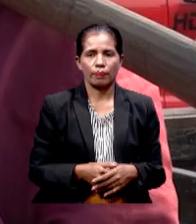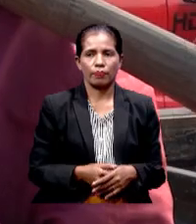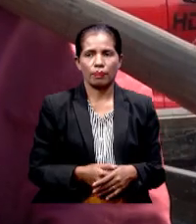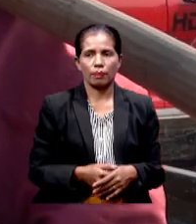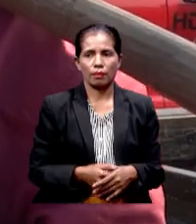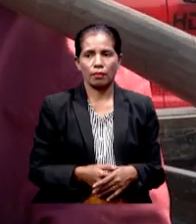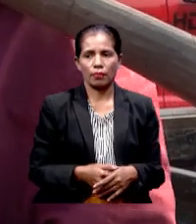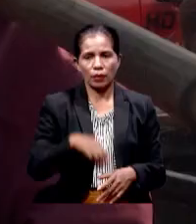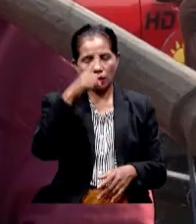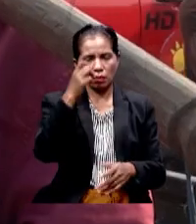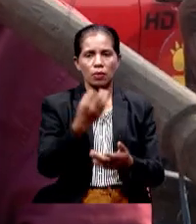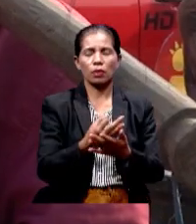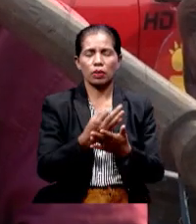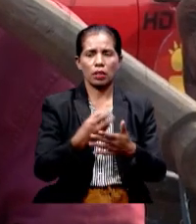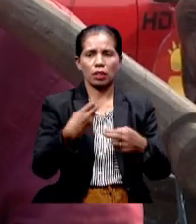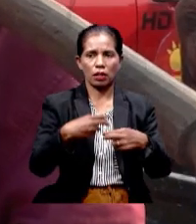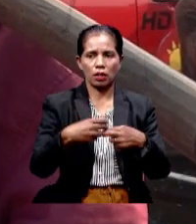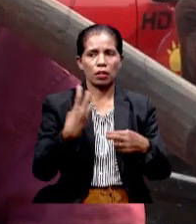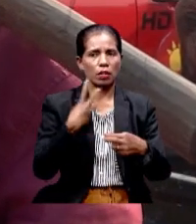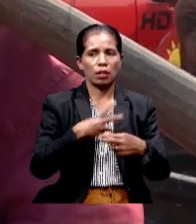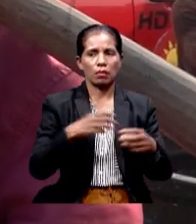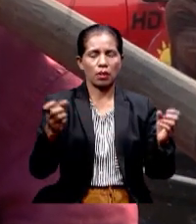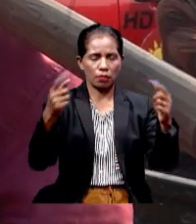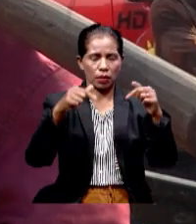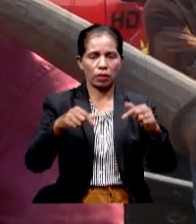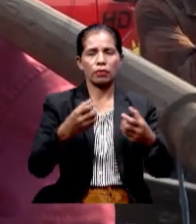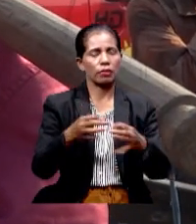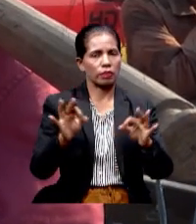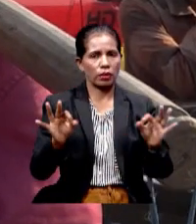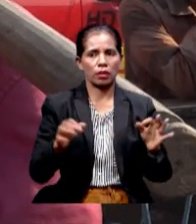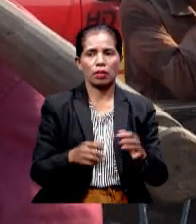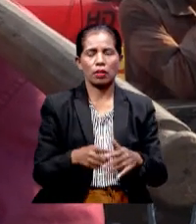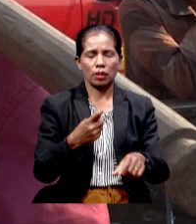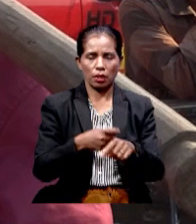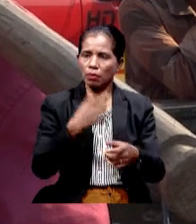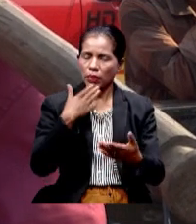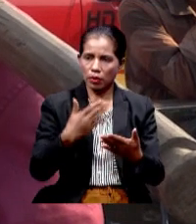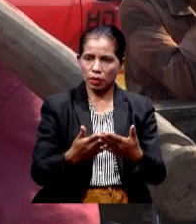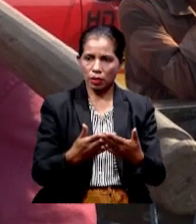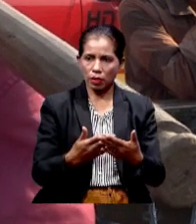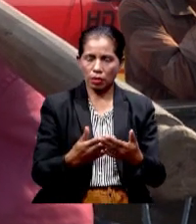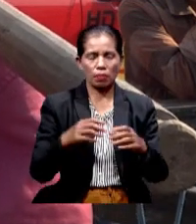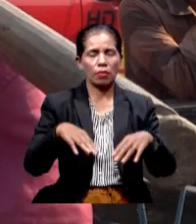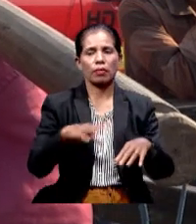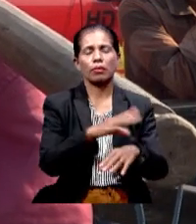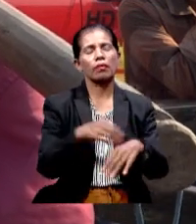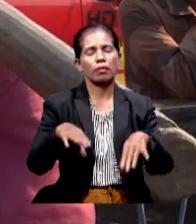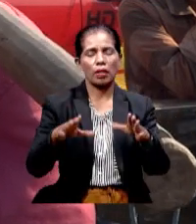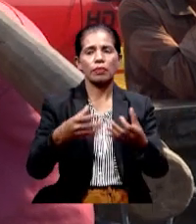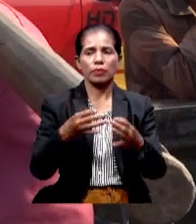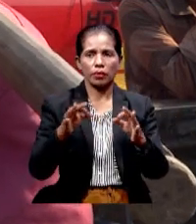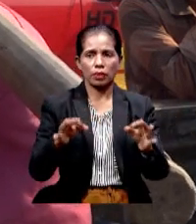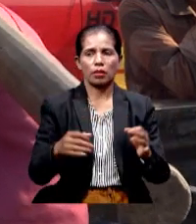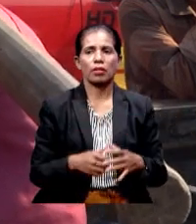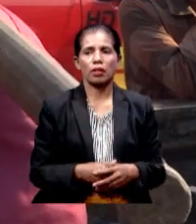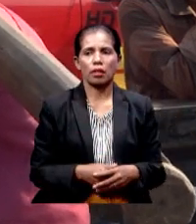Amba osa na rasa. Polanya mana lah mila garanti dia tu foto. Setempo dia polanya bela foto. Setempo ni bela